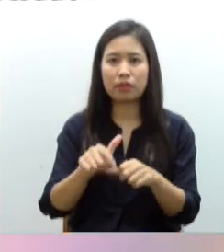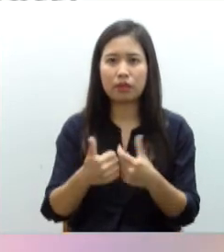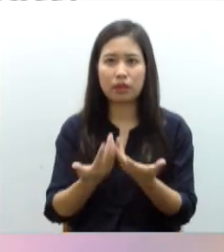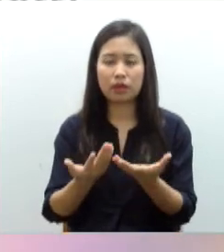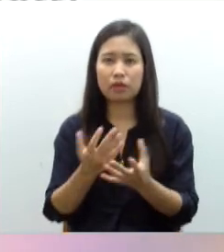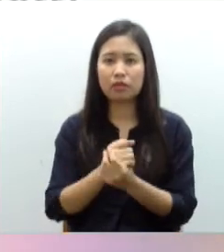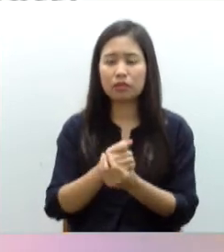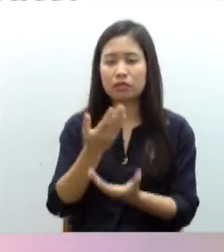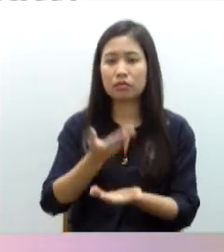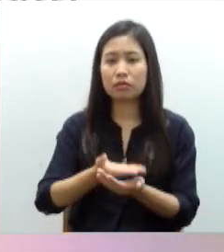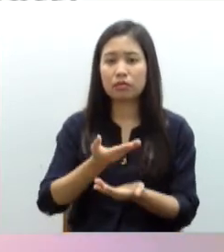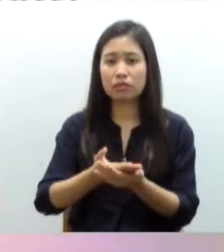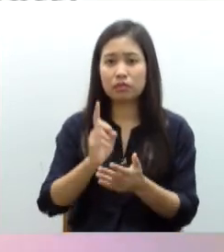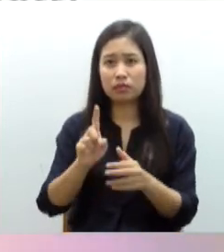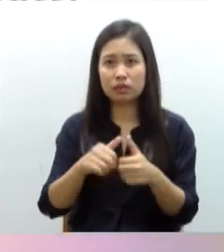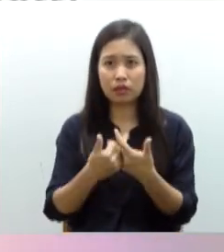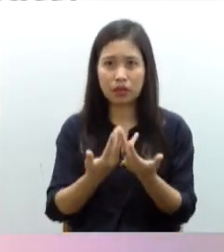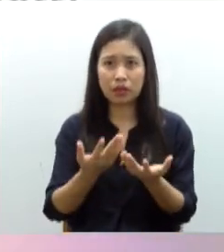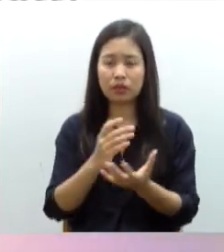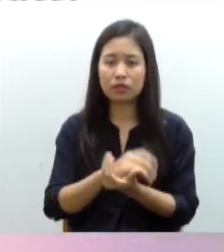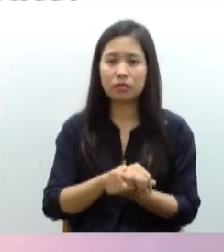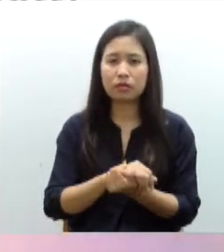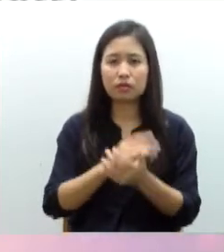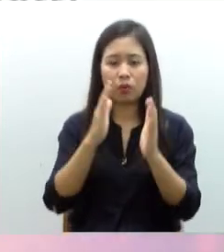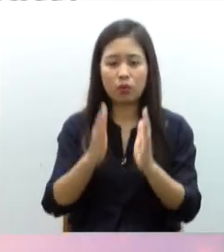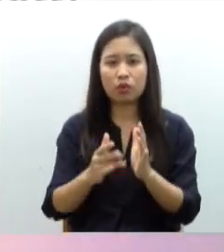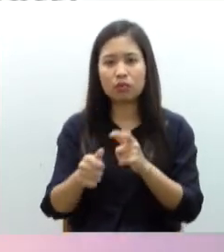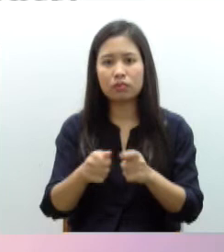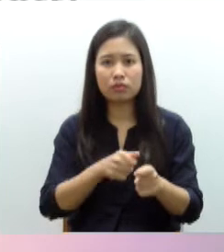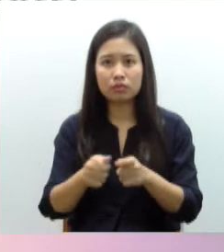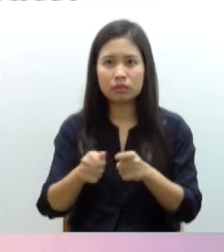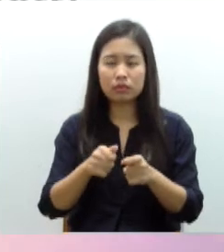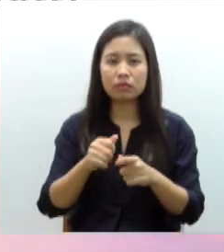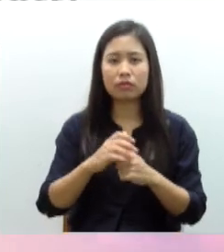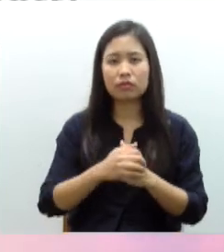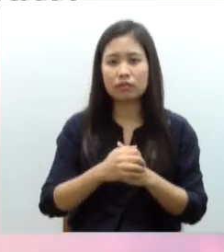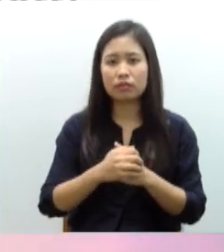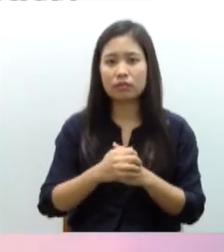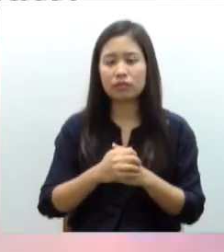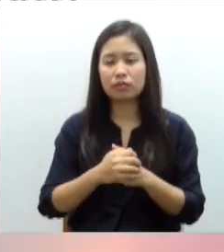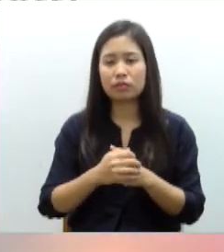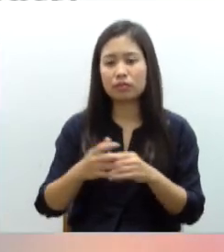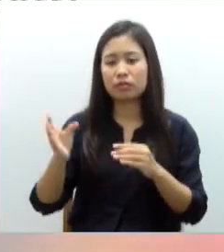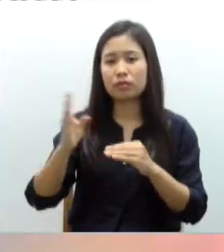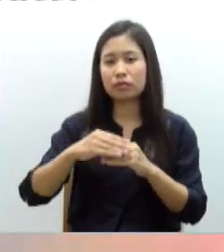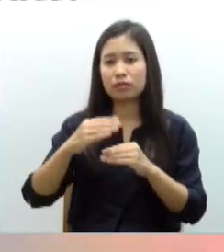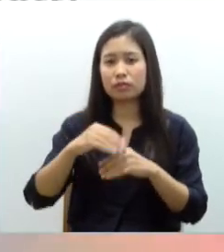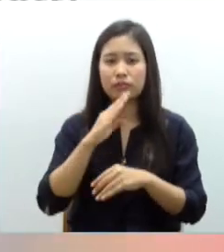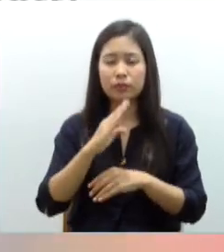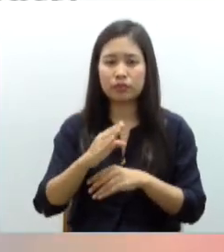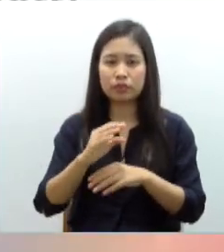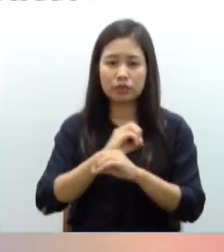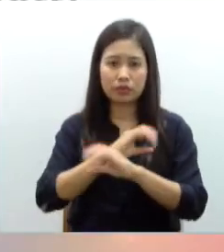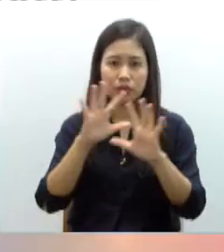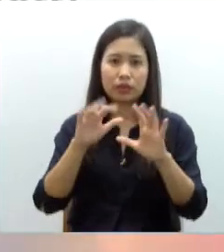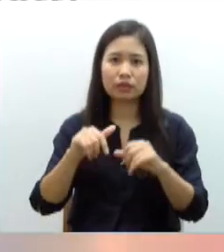การติดต่อแผนที่แผนผังที่ติดต่อหน่วยงานได้ง่ายๆอยู่ตรงไหนอะไรต่างๆนะครับทั้งเบอร์โทรแฟกซ์เปิดส่วน